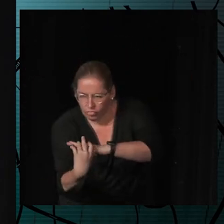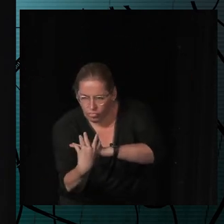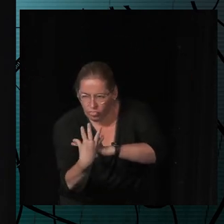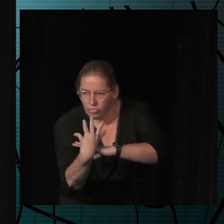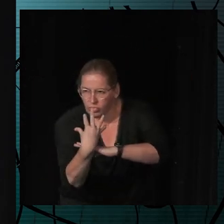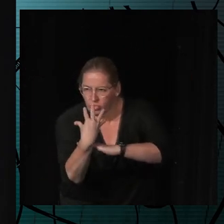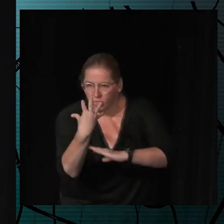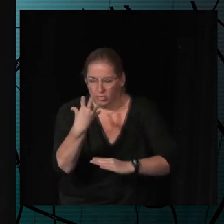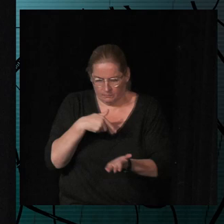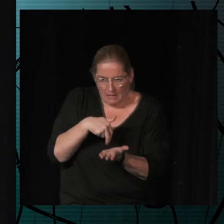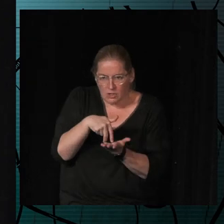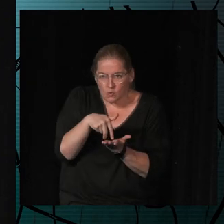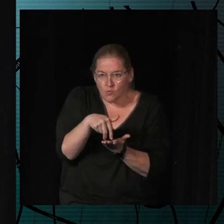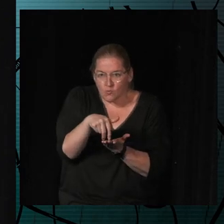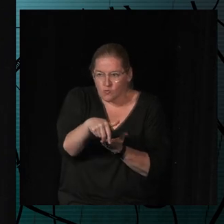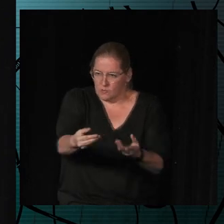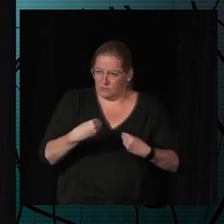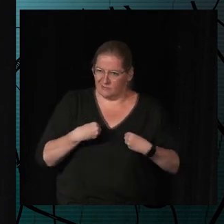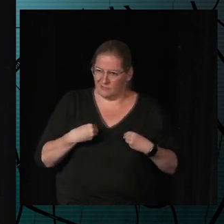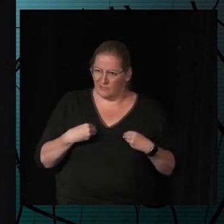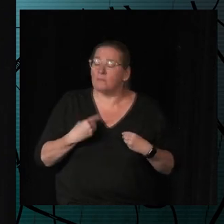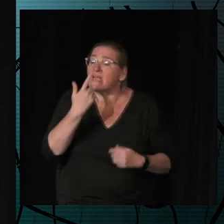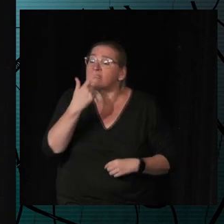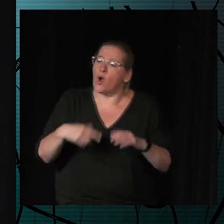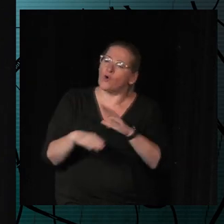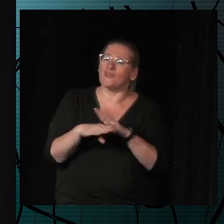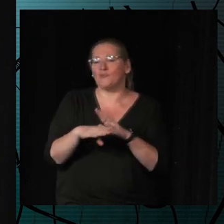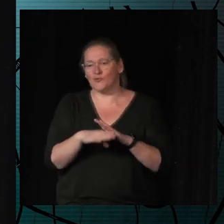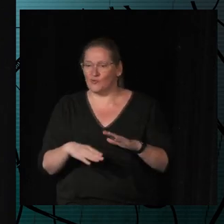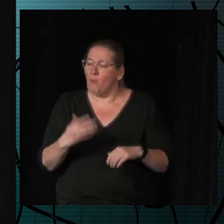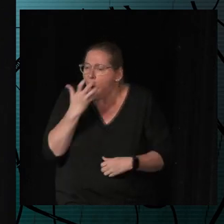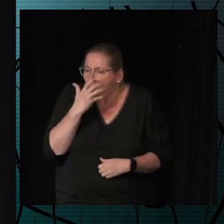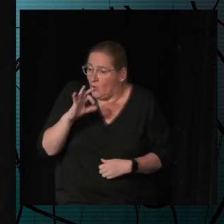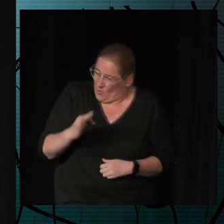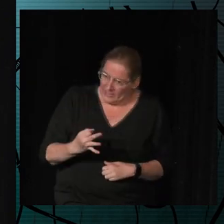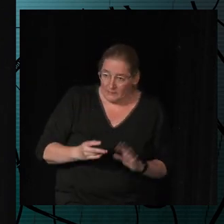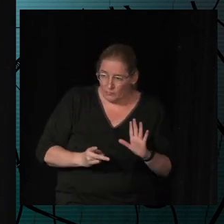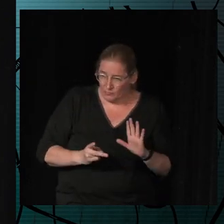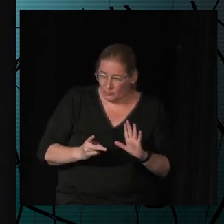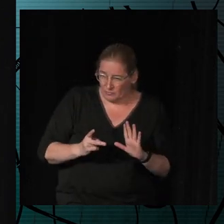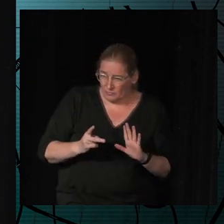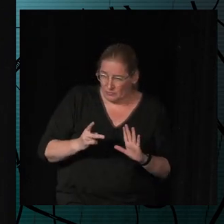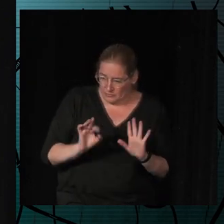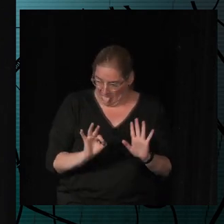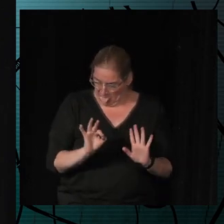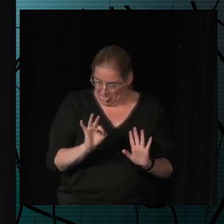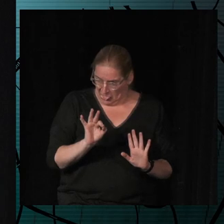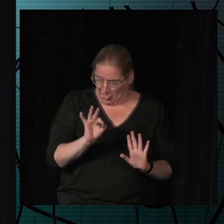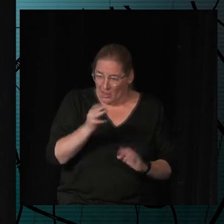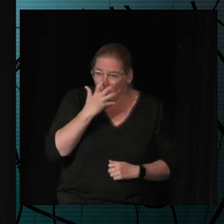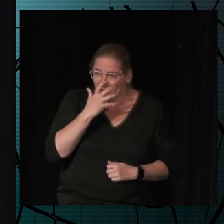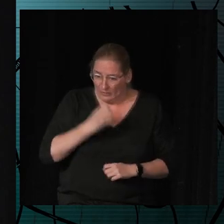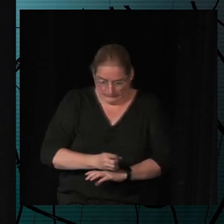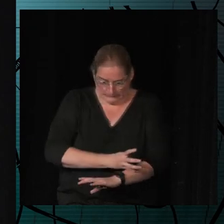monte les curseurs de l'horreur en fait avec effectivement resserrement difficulté qui qui monte en en flèche comme s'il y avait une sorte de